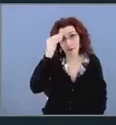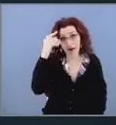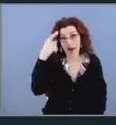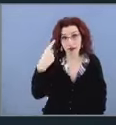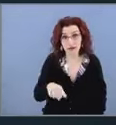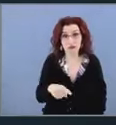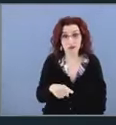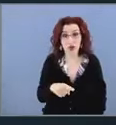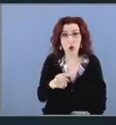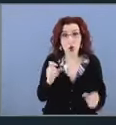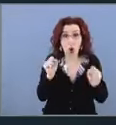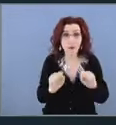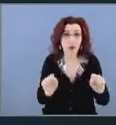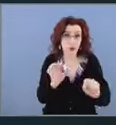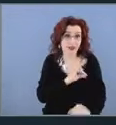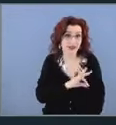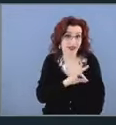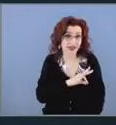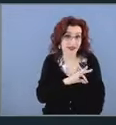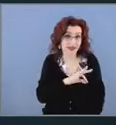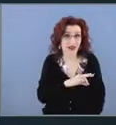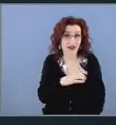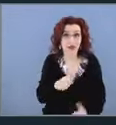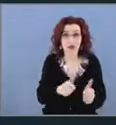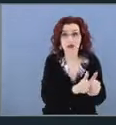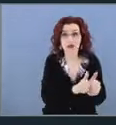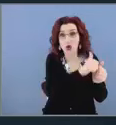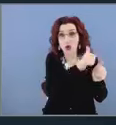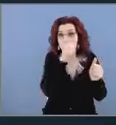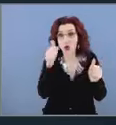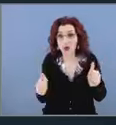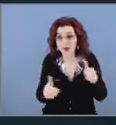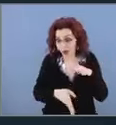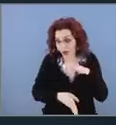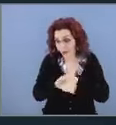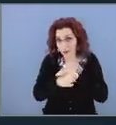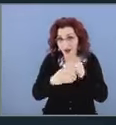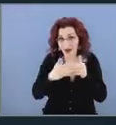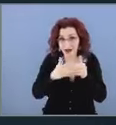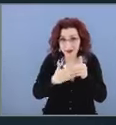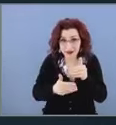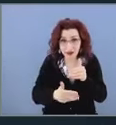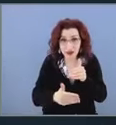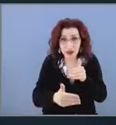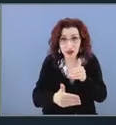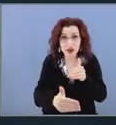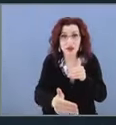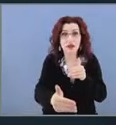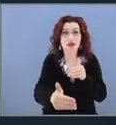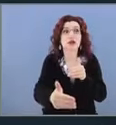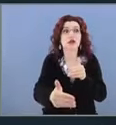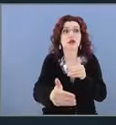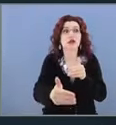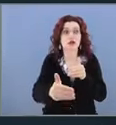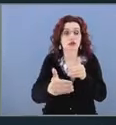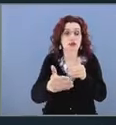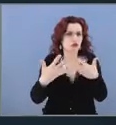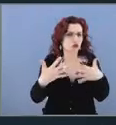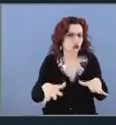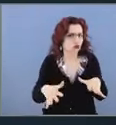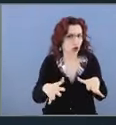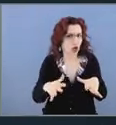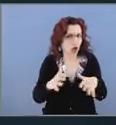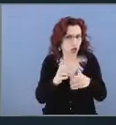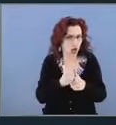già sono state definite un numero importante, ma l'anno prossimo ci sarà una